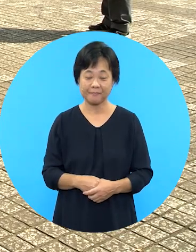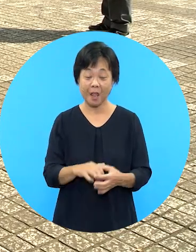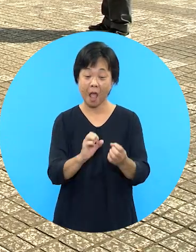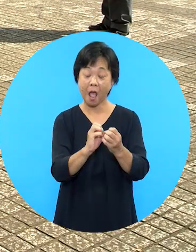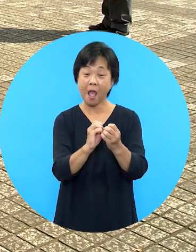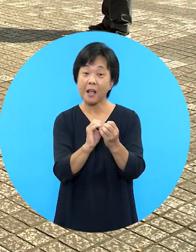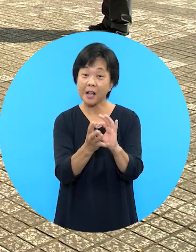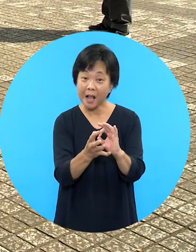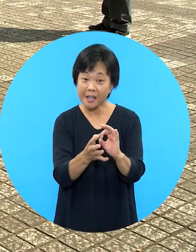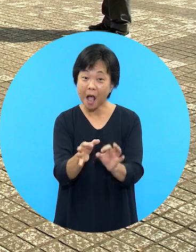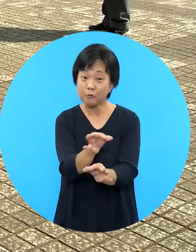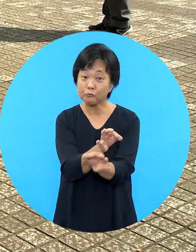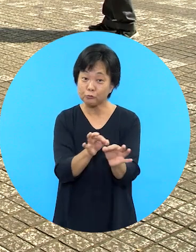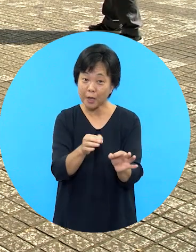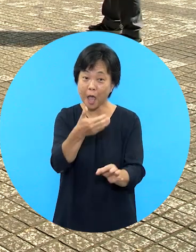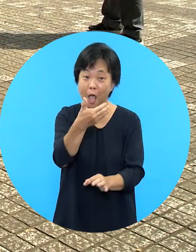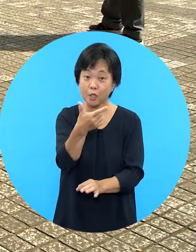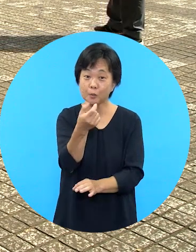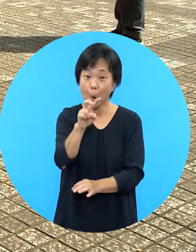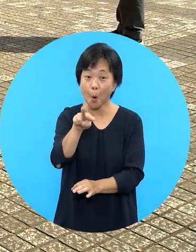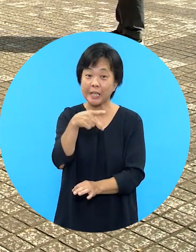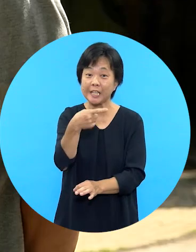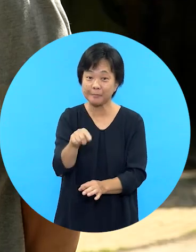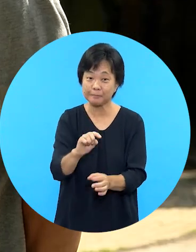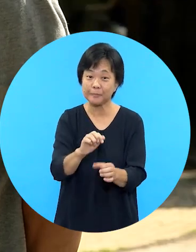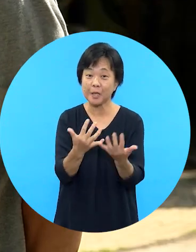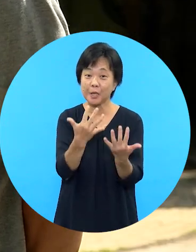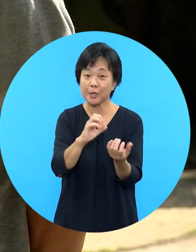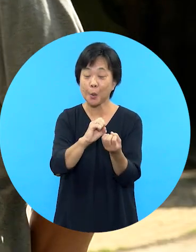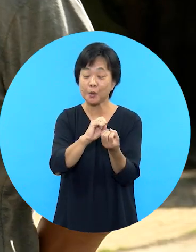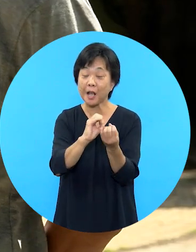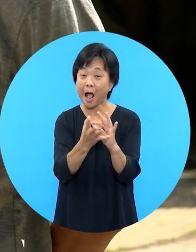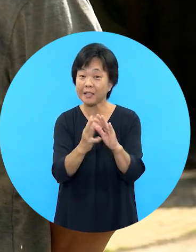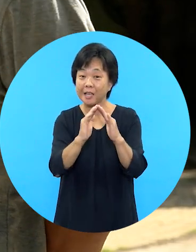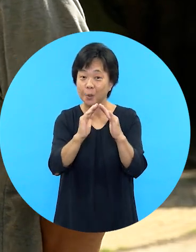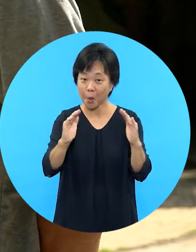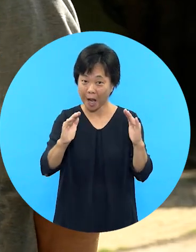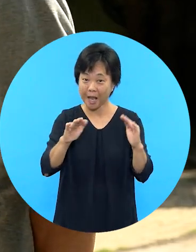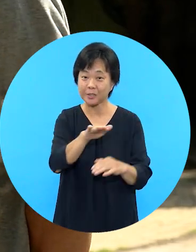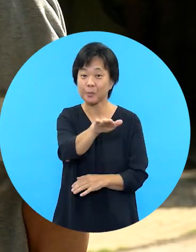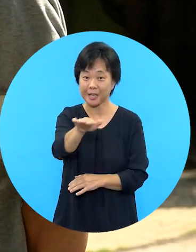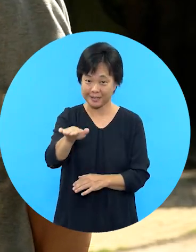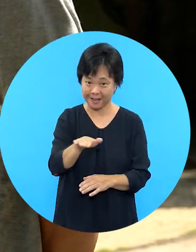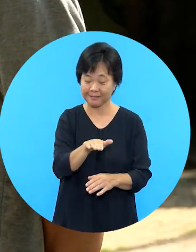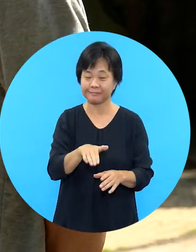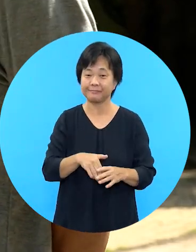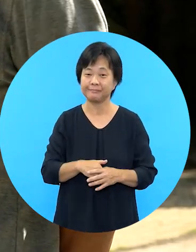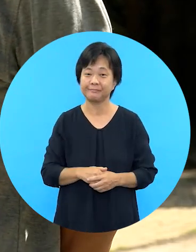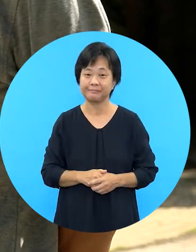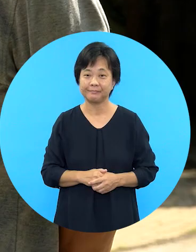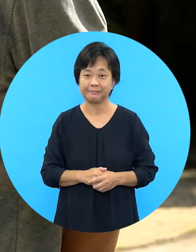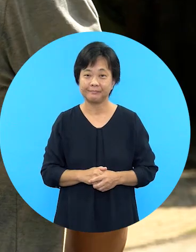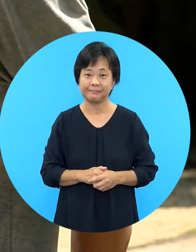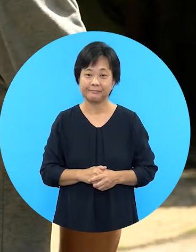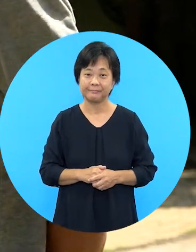この花壇を管理しているのはクモリン緑化花の会の皆さん。